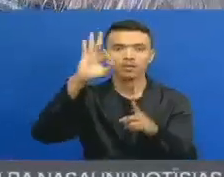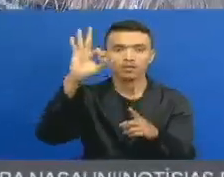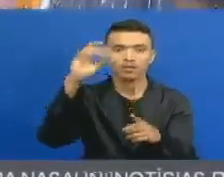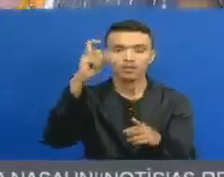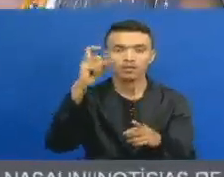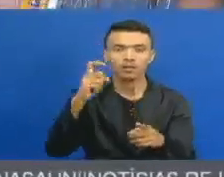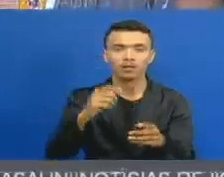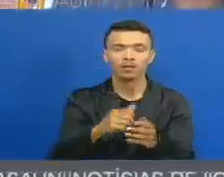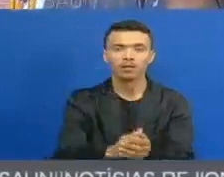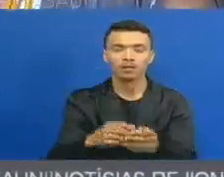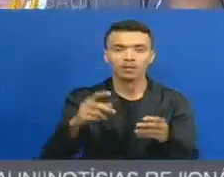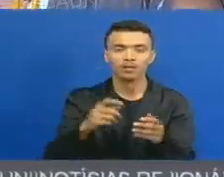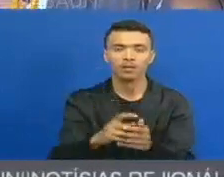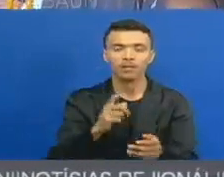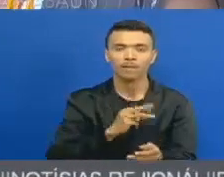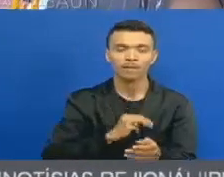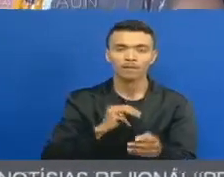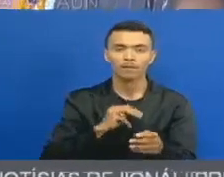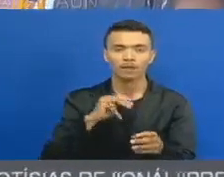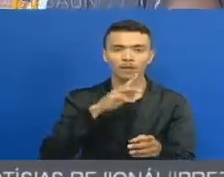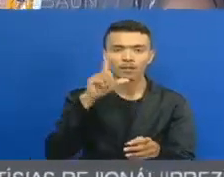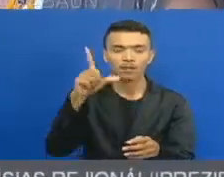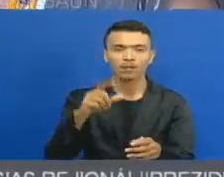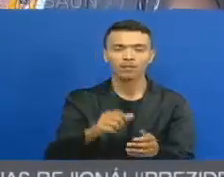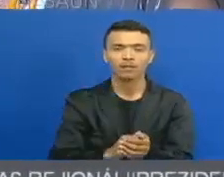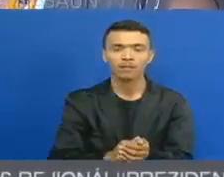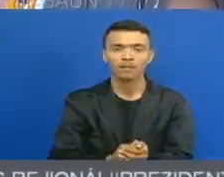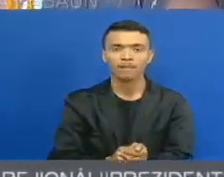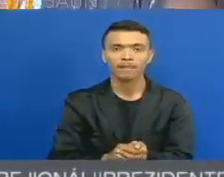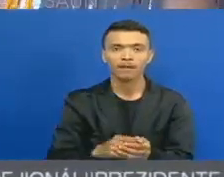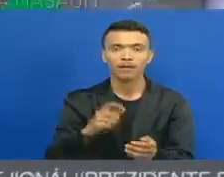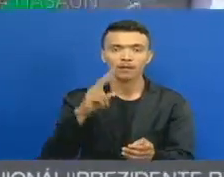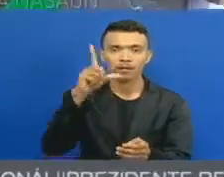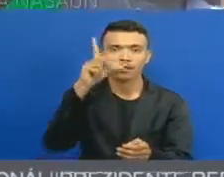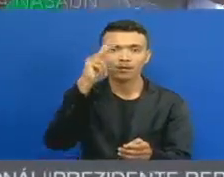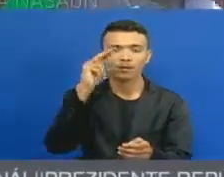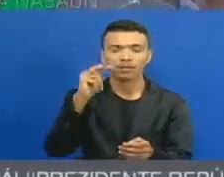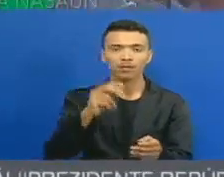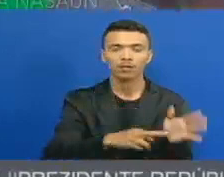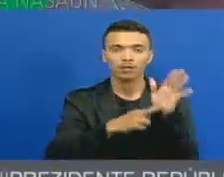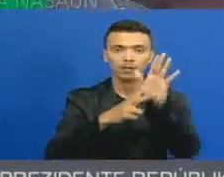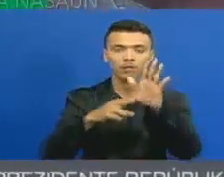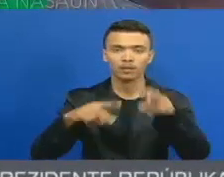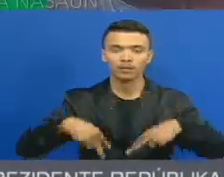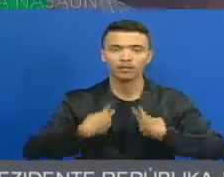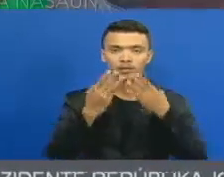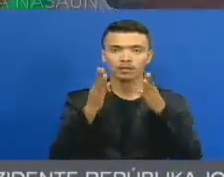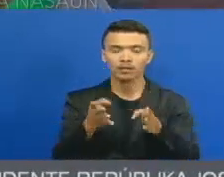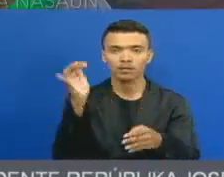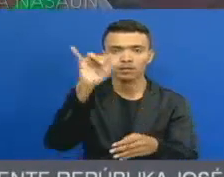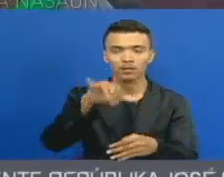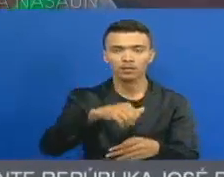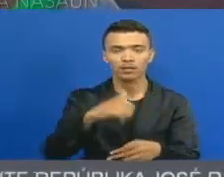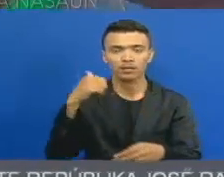ia rotunda Mercado Lama, no saudoso Nicolau dos Reis Lobato, ia rotunda Comoro, o di representa saudoso Siracelo.